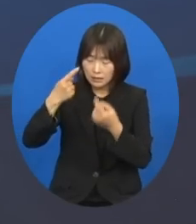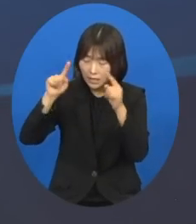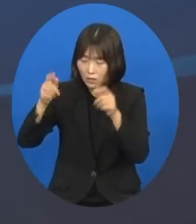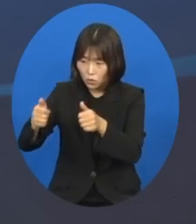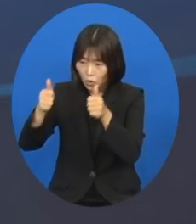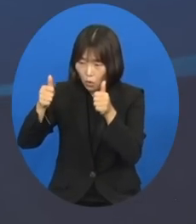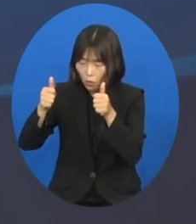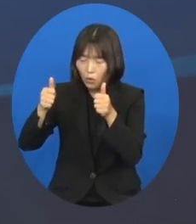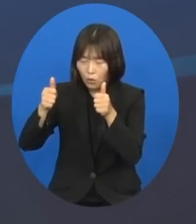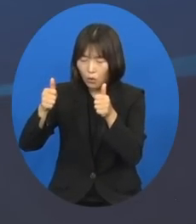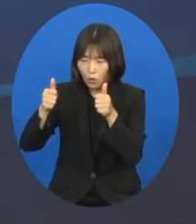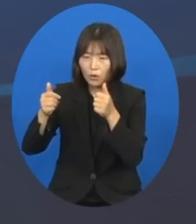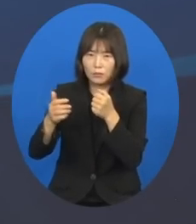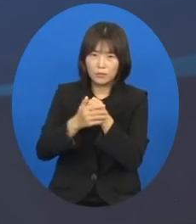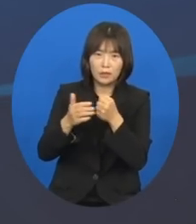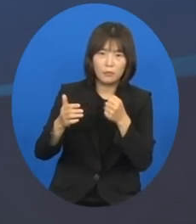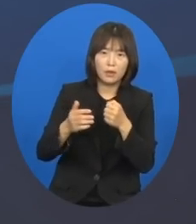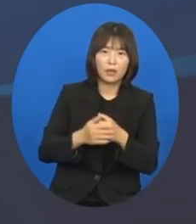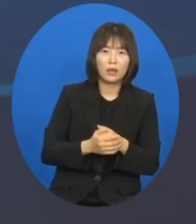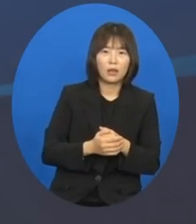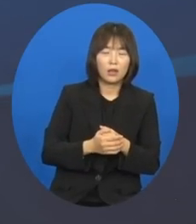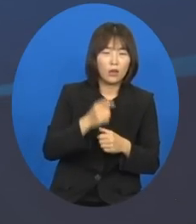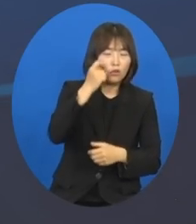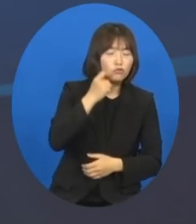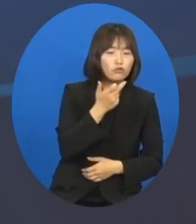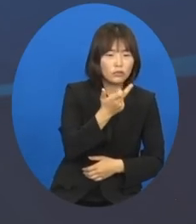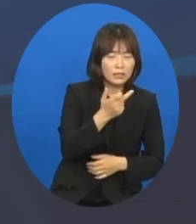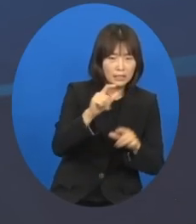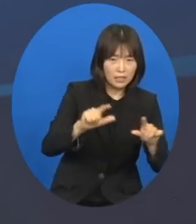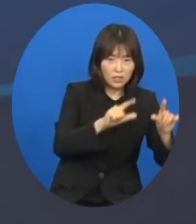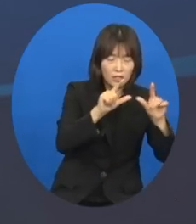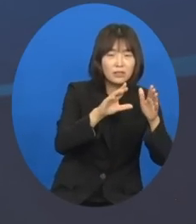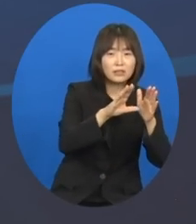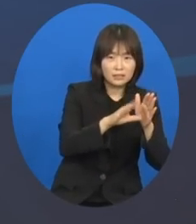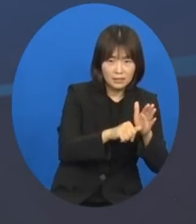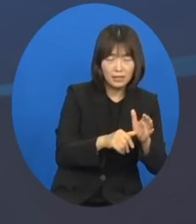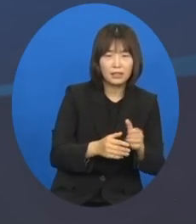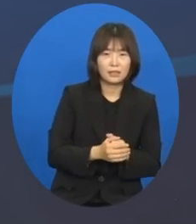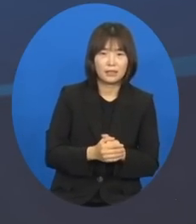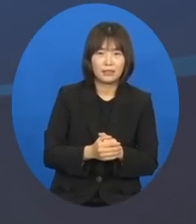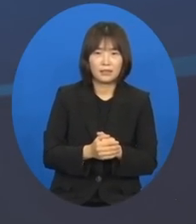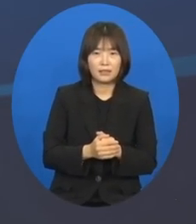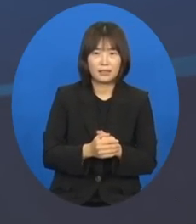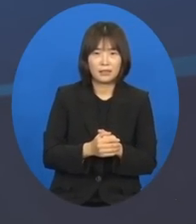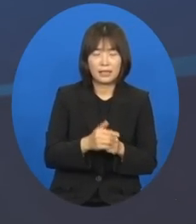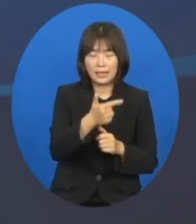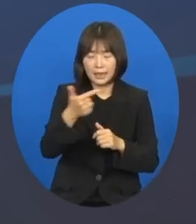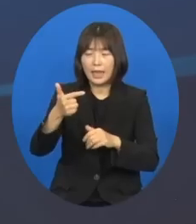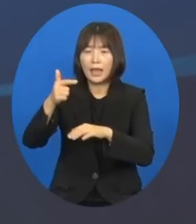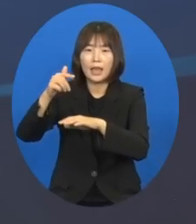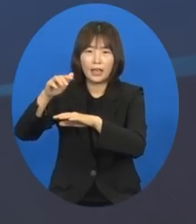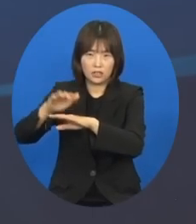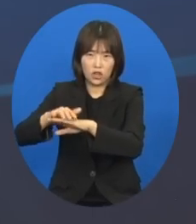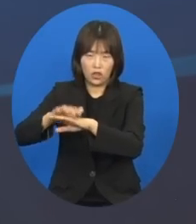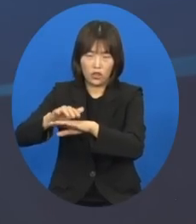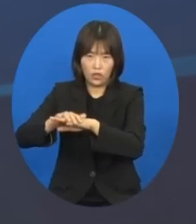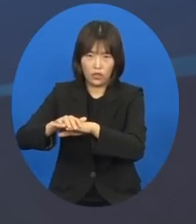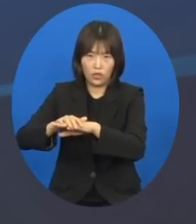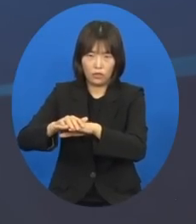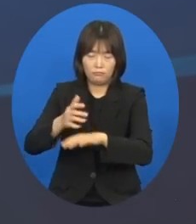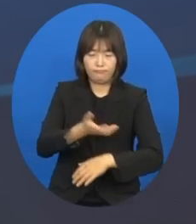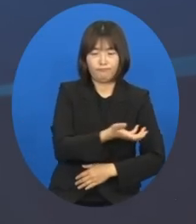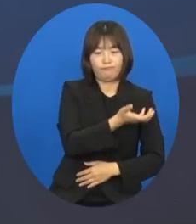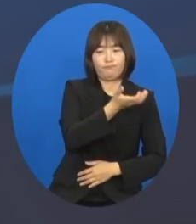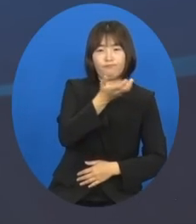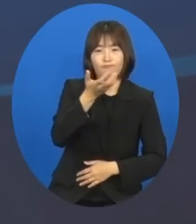울주군 시골에 사셨는데 이제 제 졸업식 날 대전에 침례신학대학교니까 대전으로 올라오신 거예요